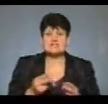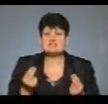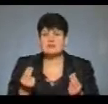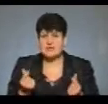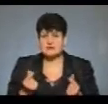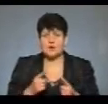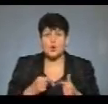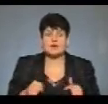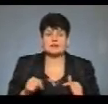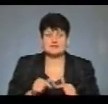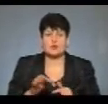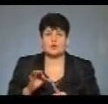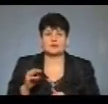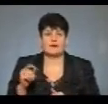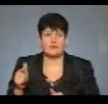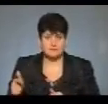так і організаційне на ОТГ. Тому